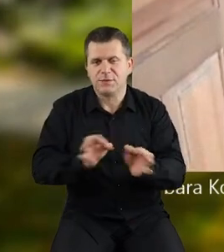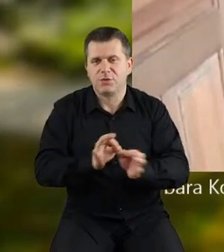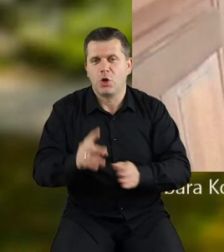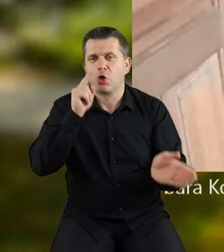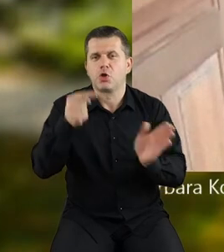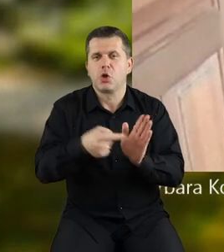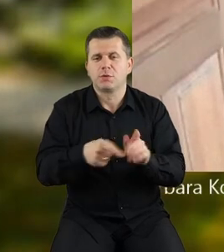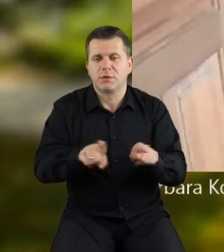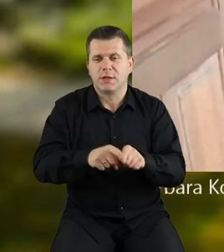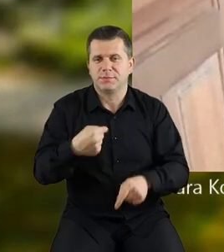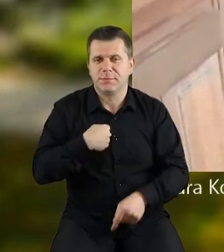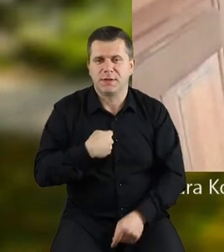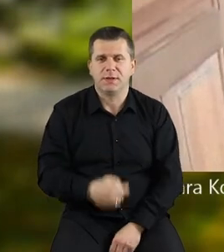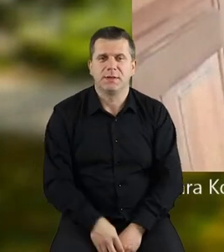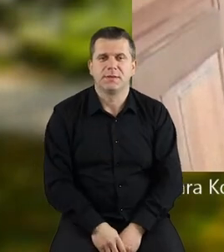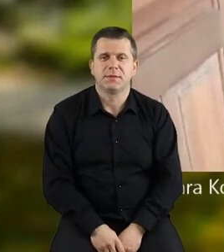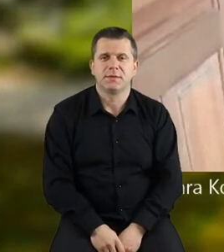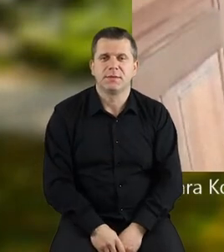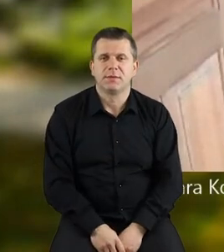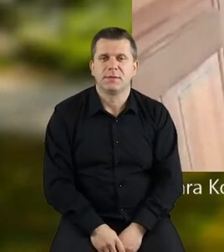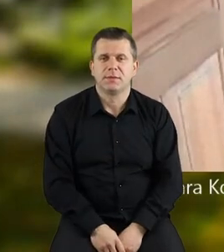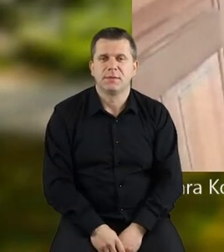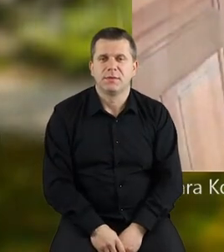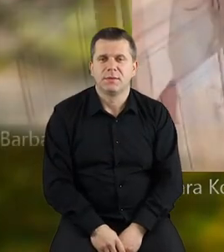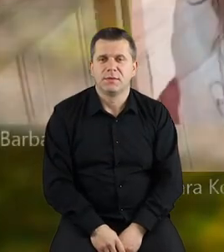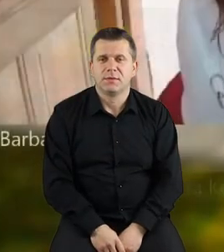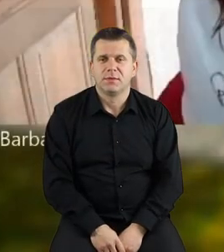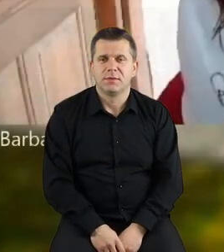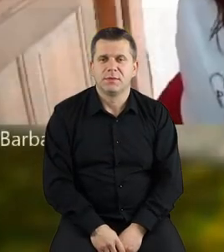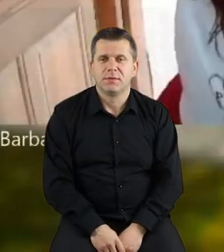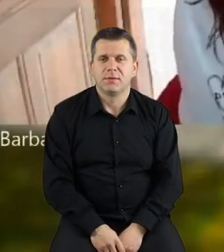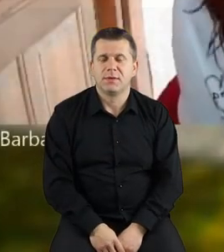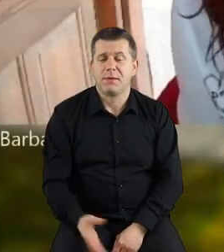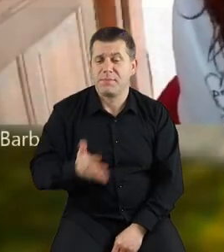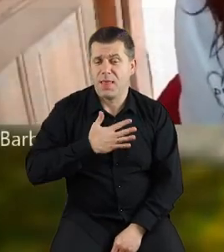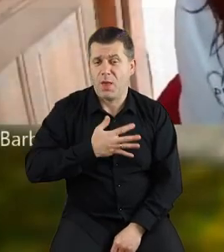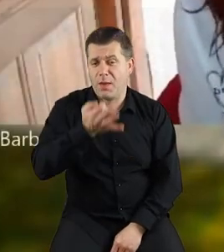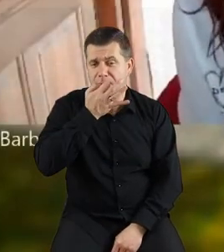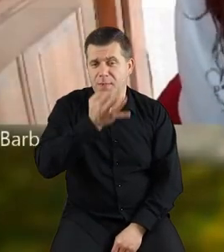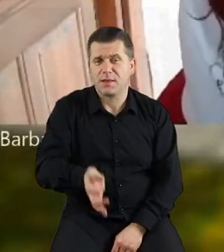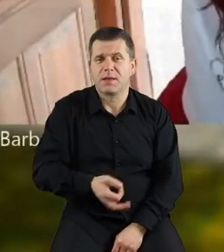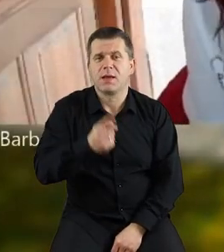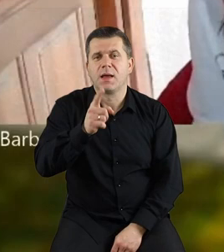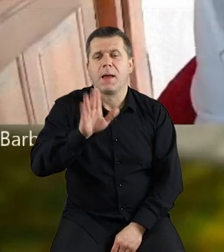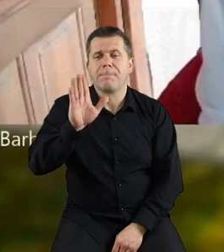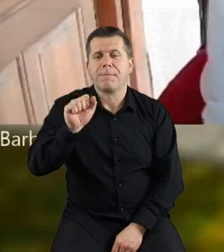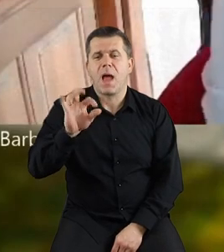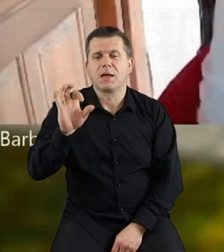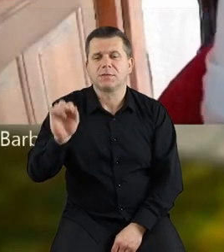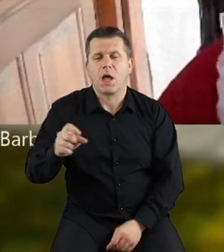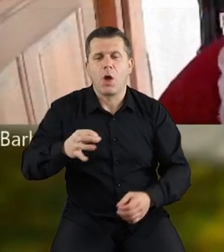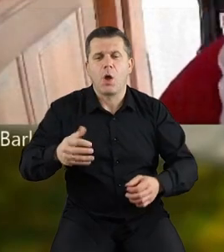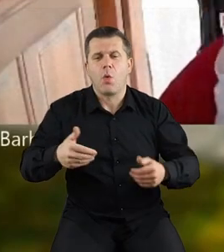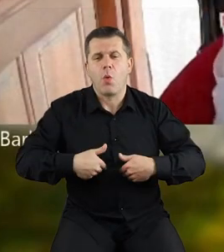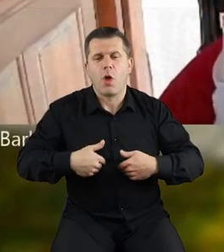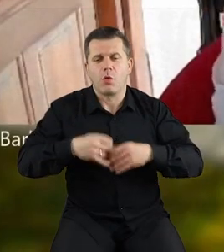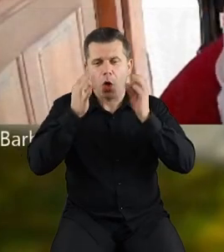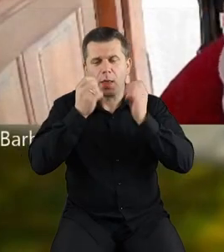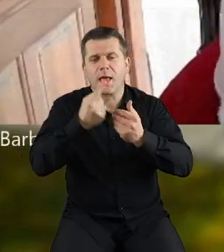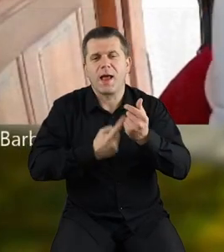historii, która dotyczyła także mnie. Tak, ubiegłaś jedno z moich pytań, bo miałam się pytać, ile Basi jest w Głodnej